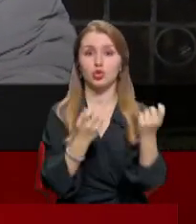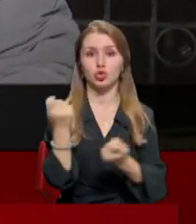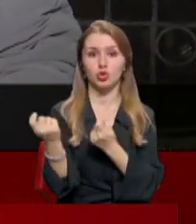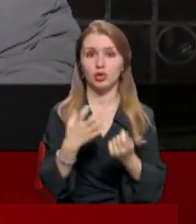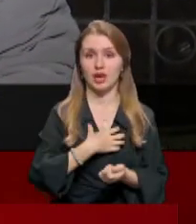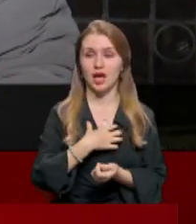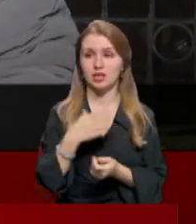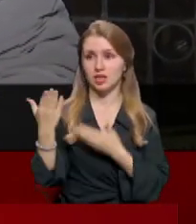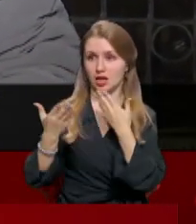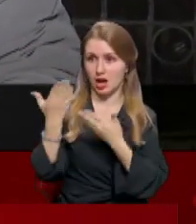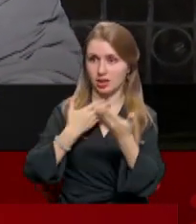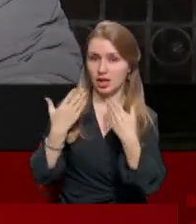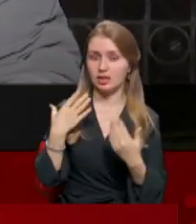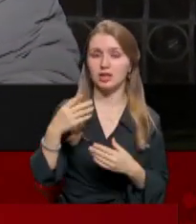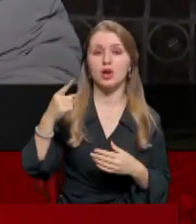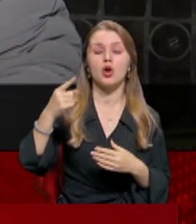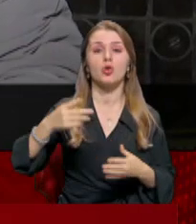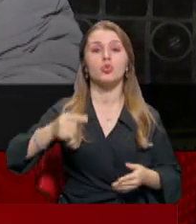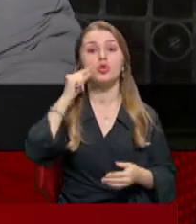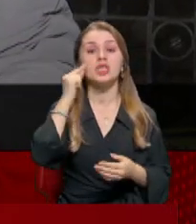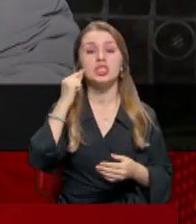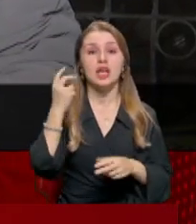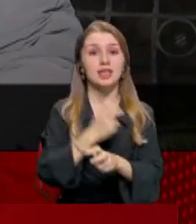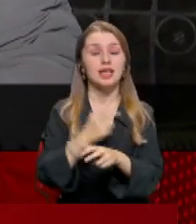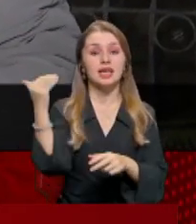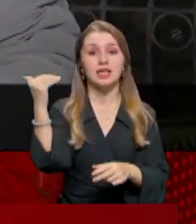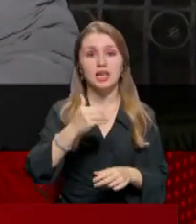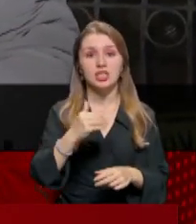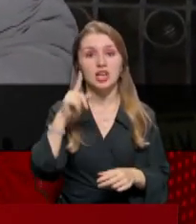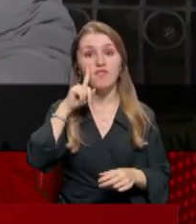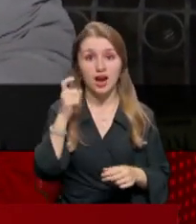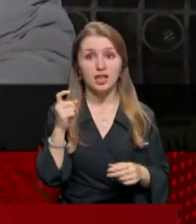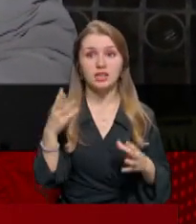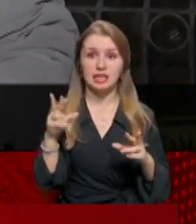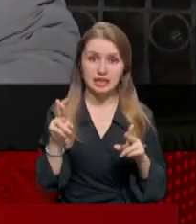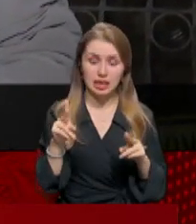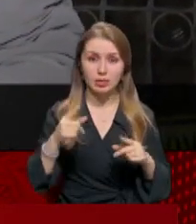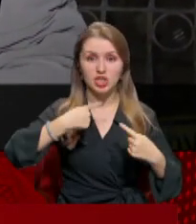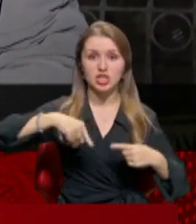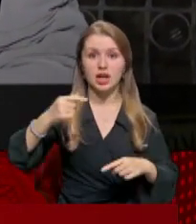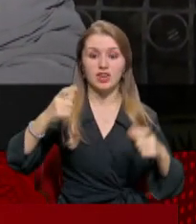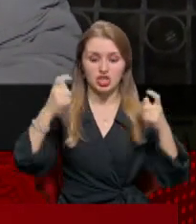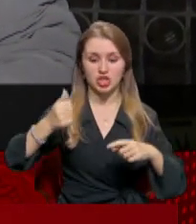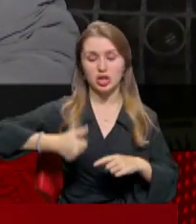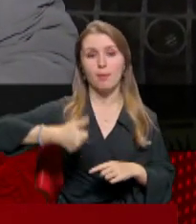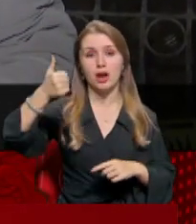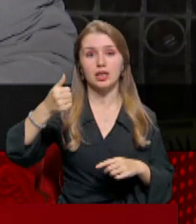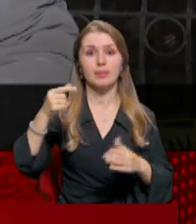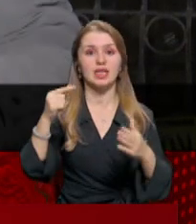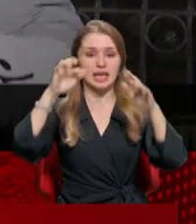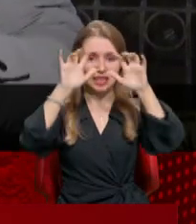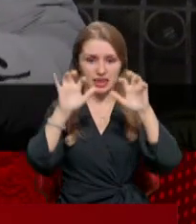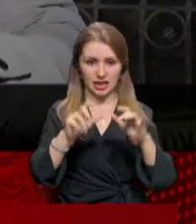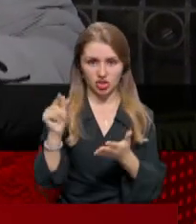tarafından. Apartman sakinleri tehlikenin geleceğinin farkında olacak ki Çevre ve Şehircilik Bakanlığı'na bir